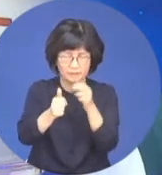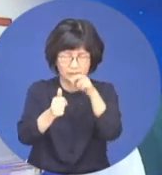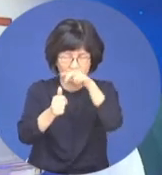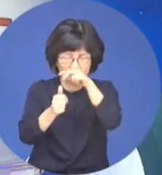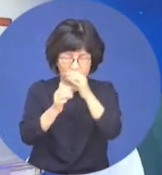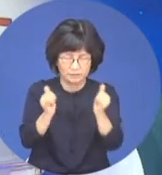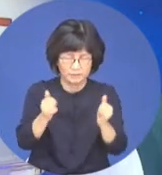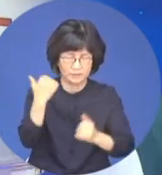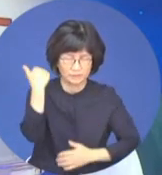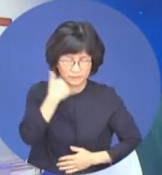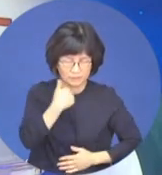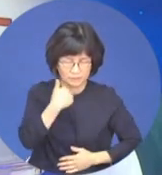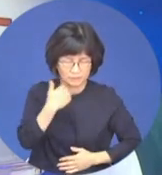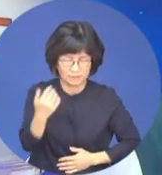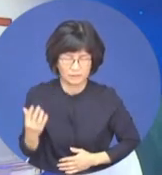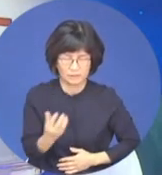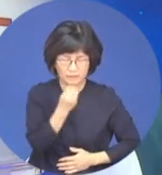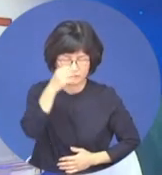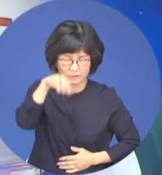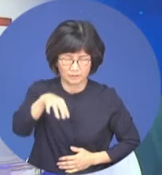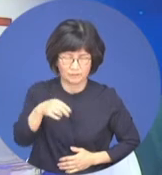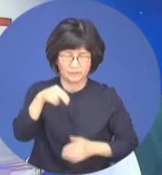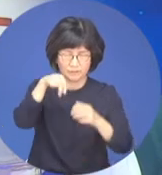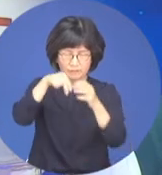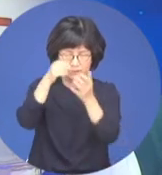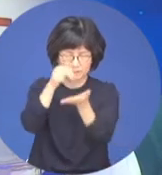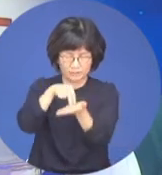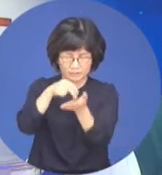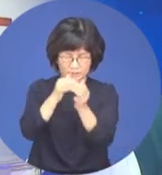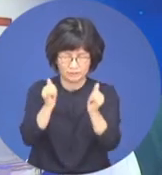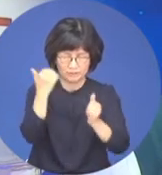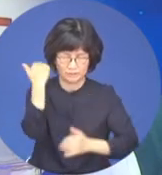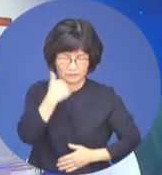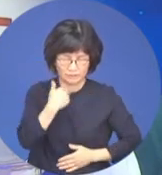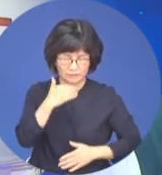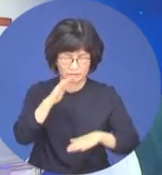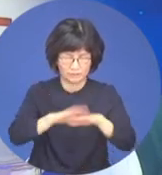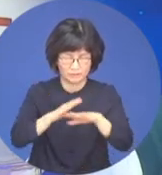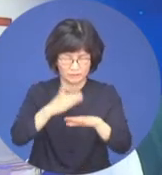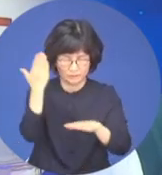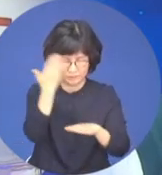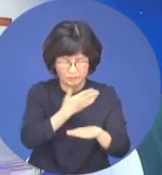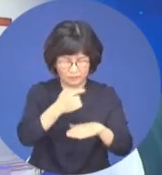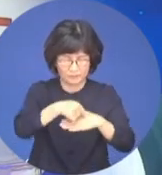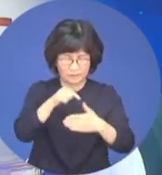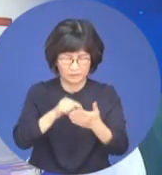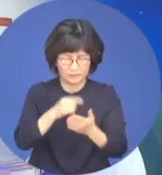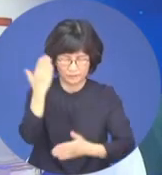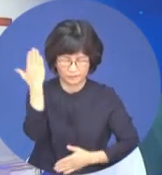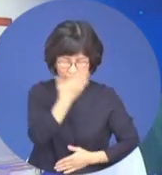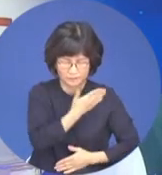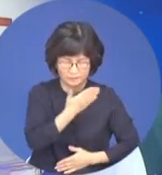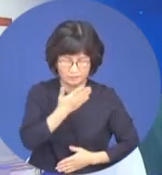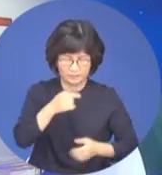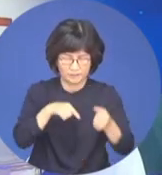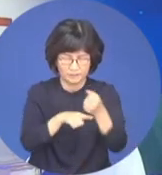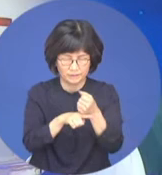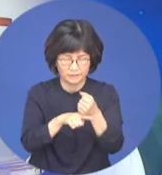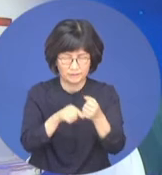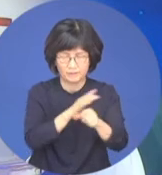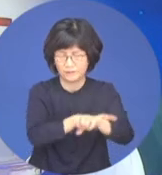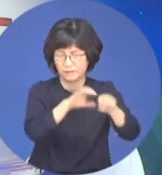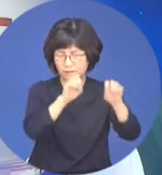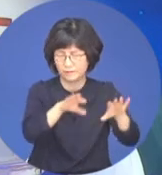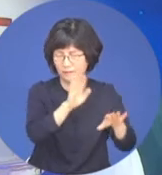거룩한 곳에 설 자가 누구인가. 곧 손이 깨끗하며 마음이 청결하며 뜻을 허탄한 데 두지